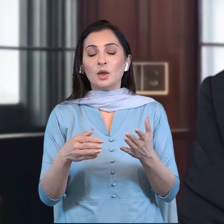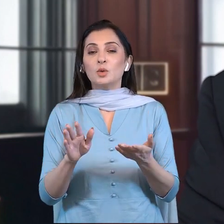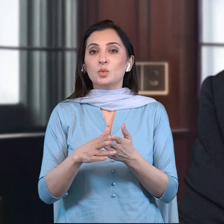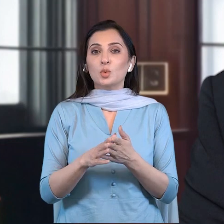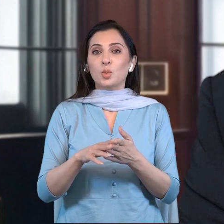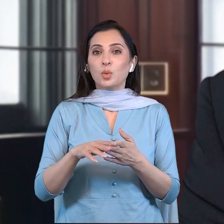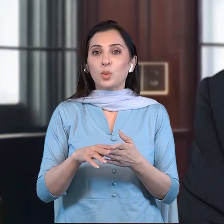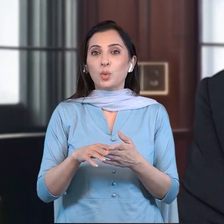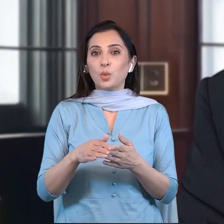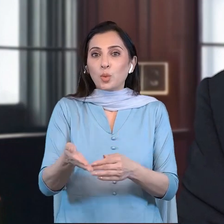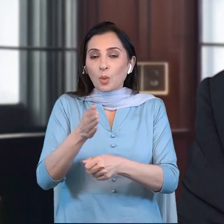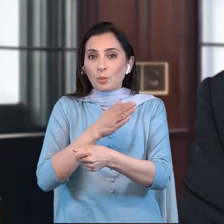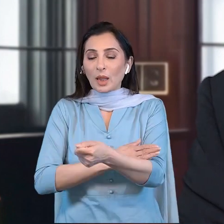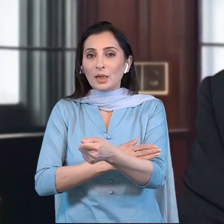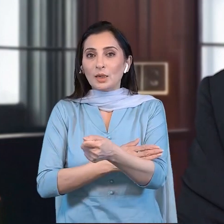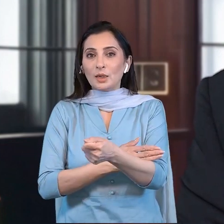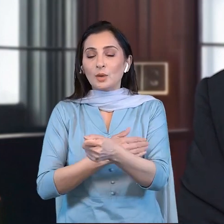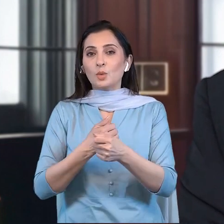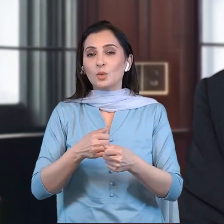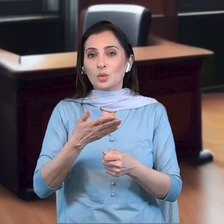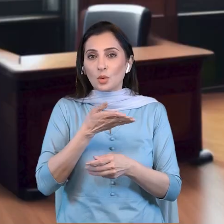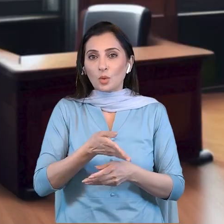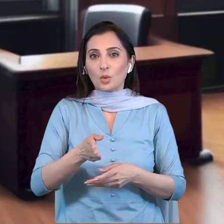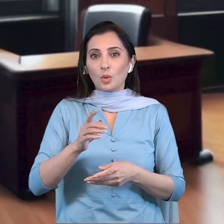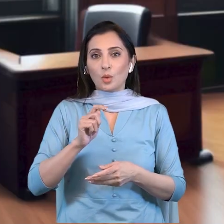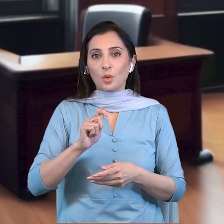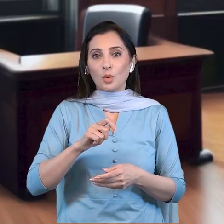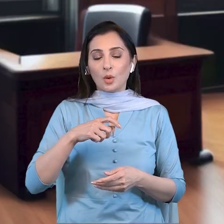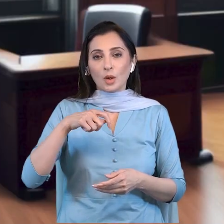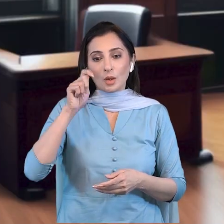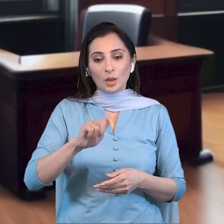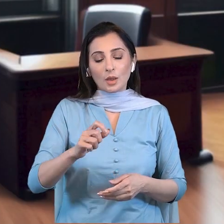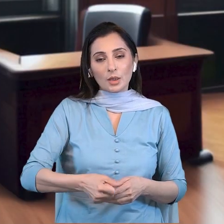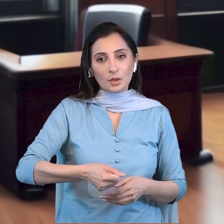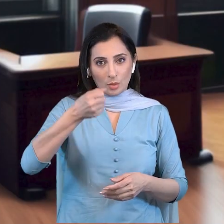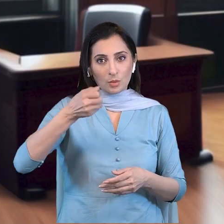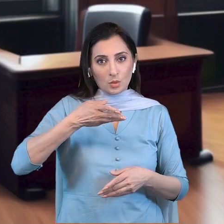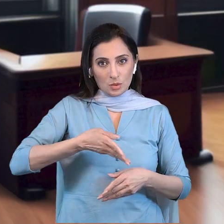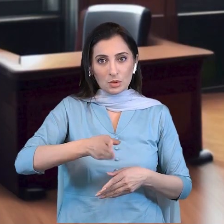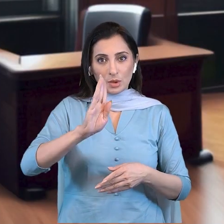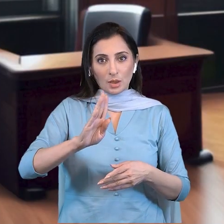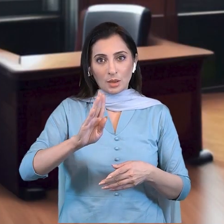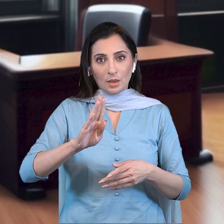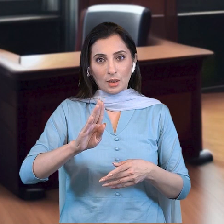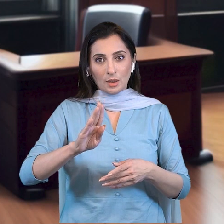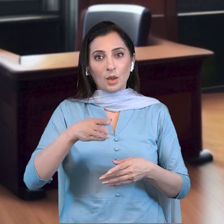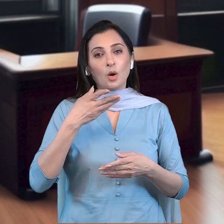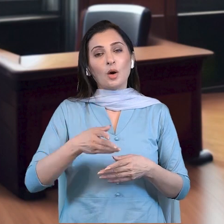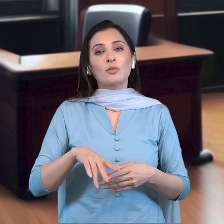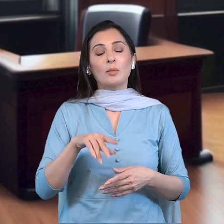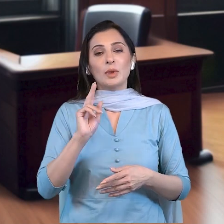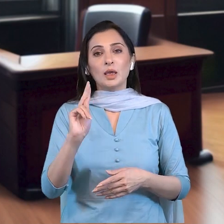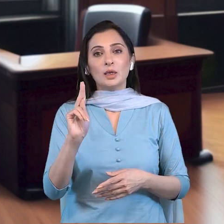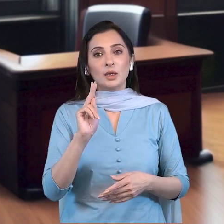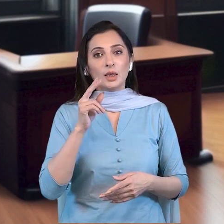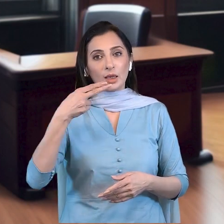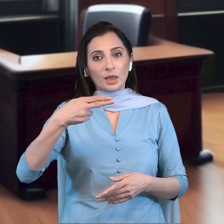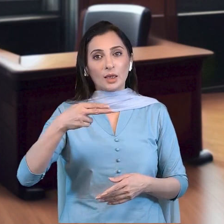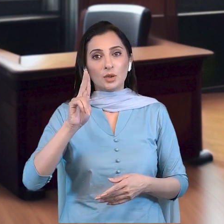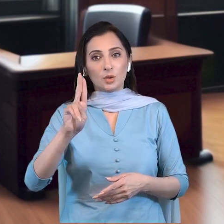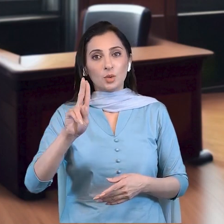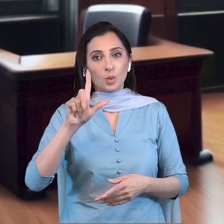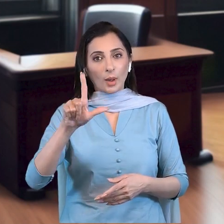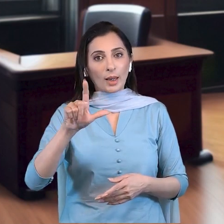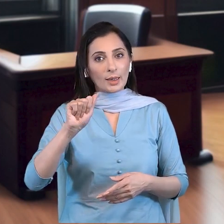پروسیجر، اب تھوڑا سا کورٹس نے، قانون نے تھوڑا فاسٹ ٹریک کر دیا ہے، مگر اس سے پہلے 2000 سے